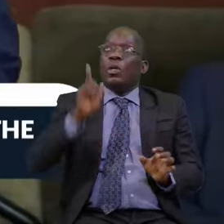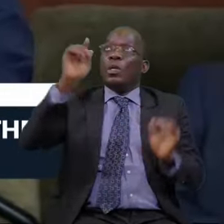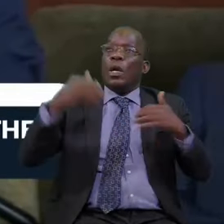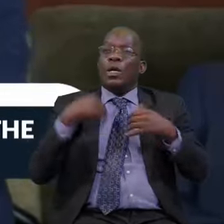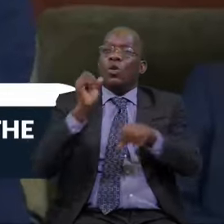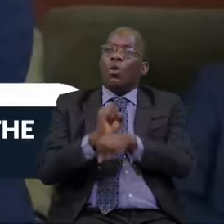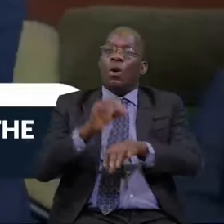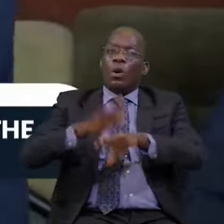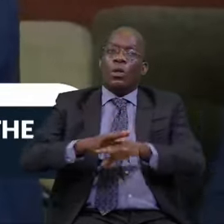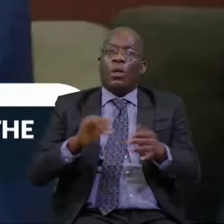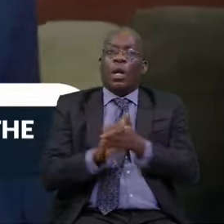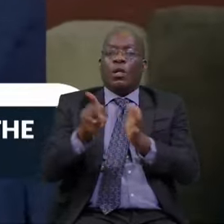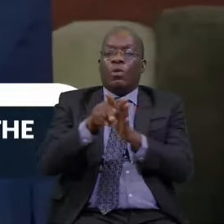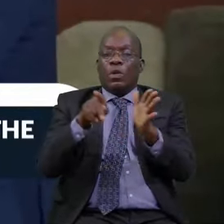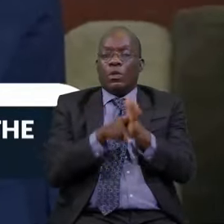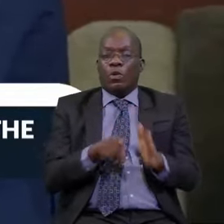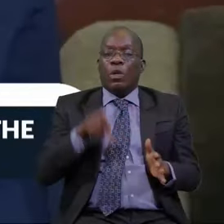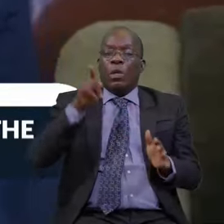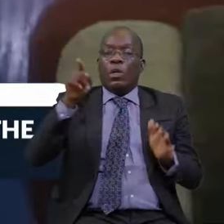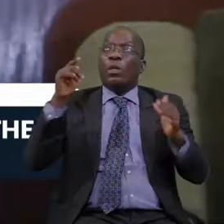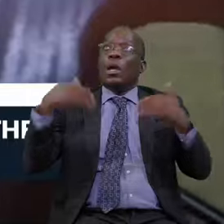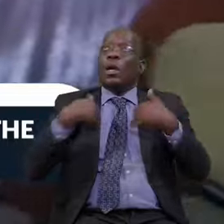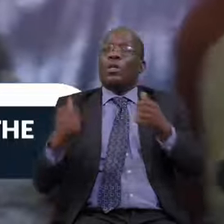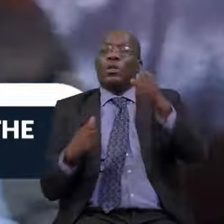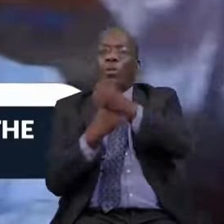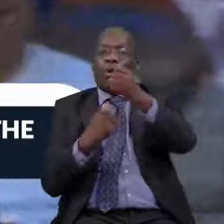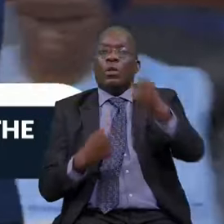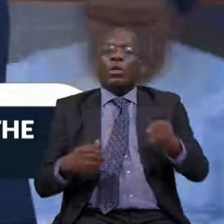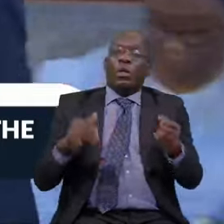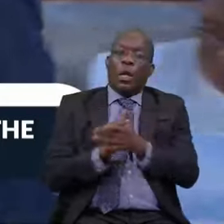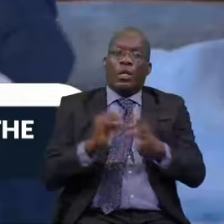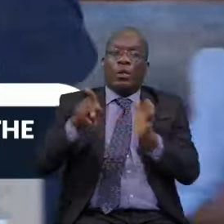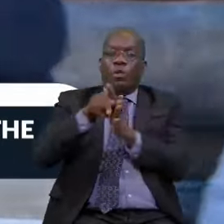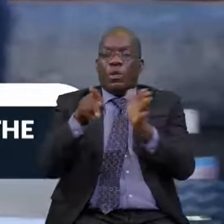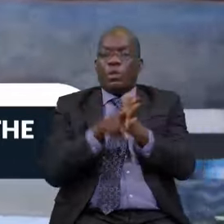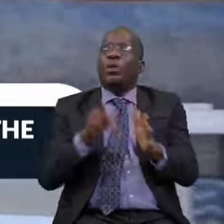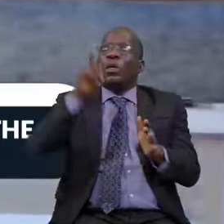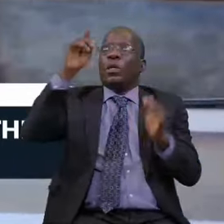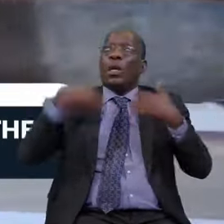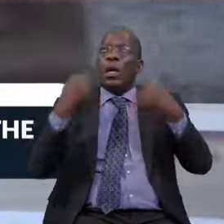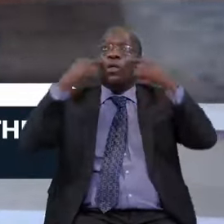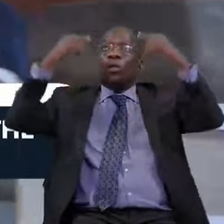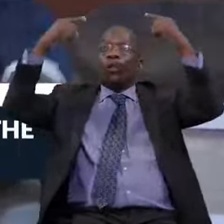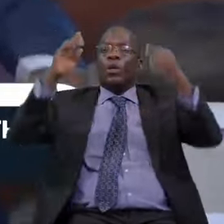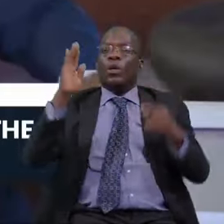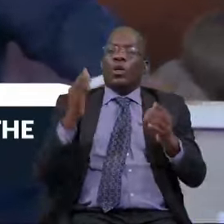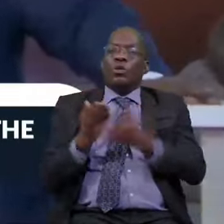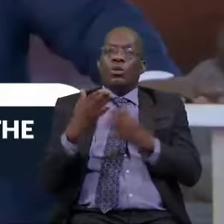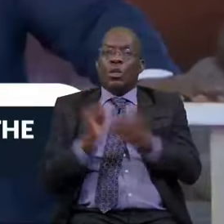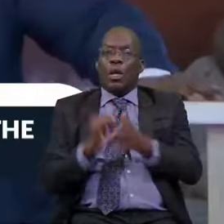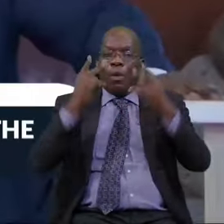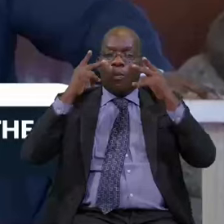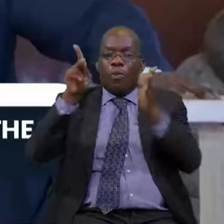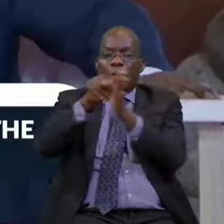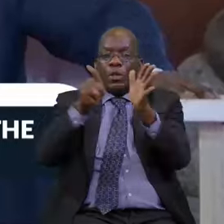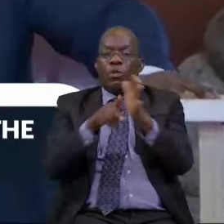ses principes, vous pouvez travailler avec ses principes et il a réussi avec ses principes.